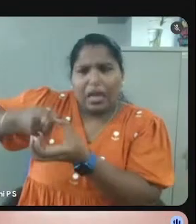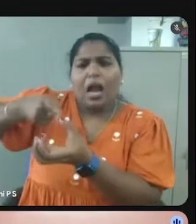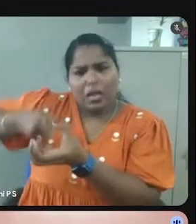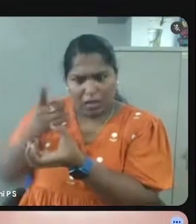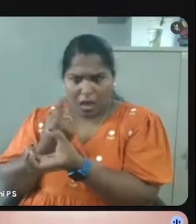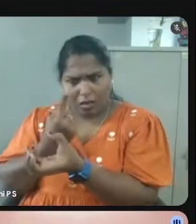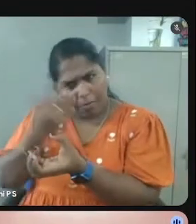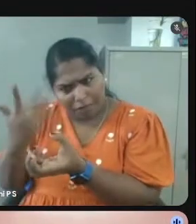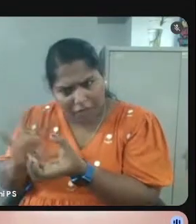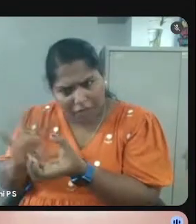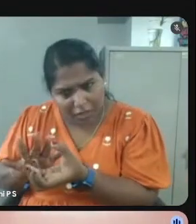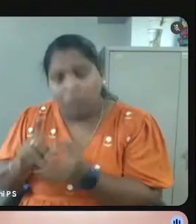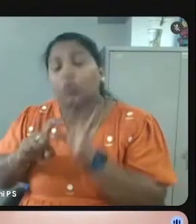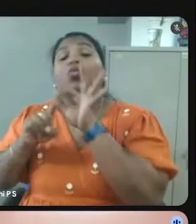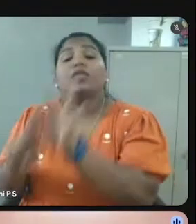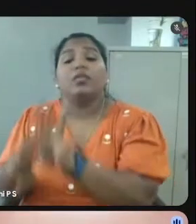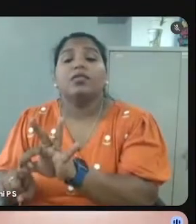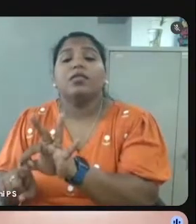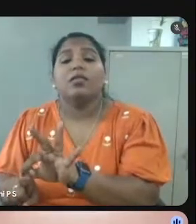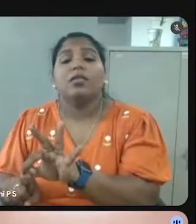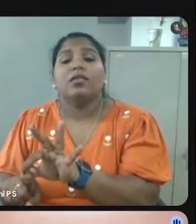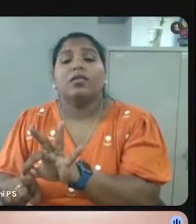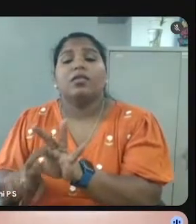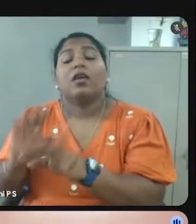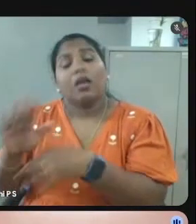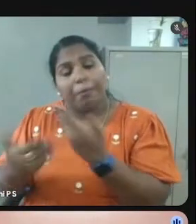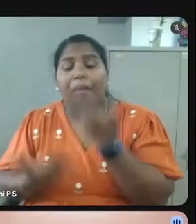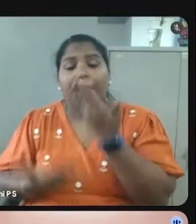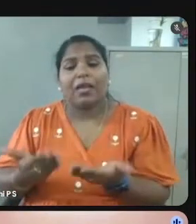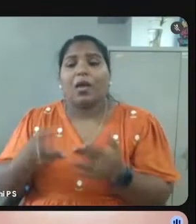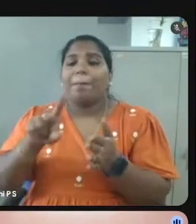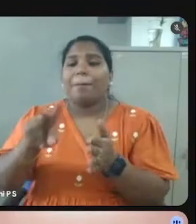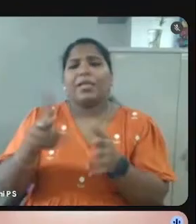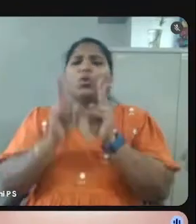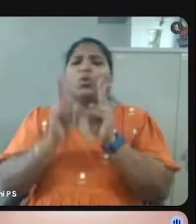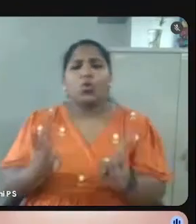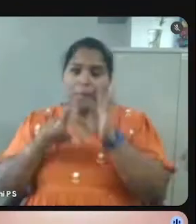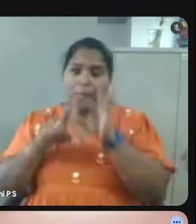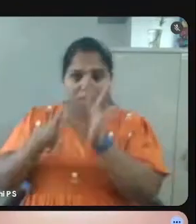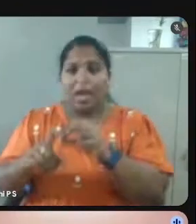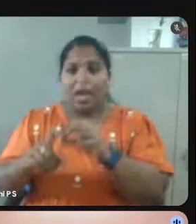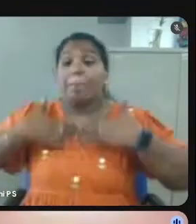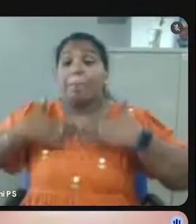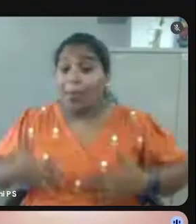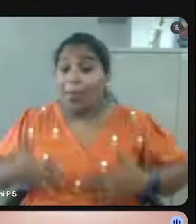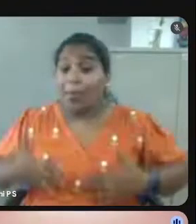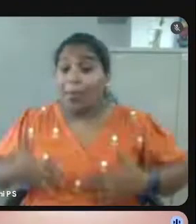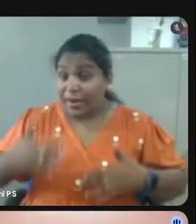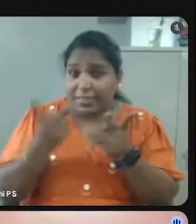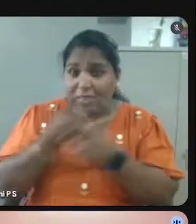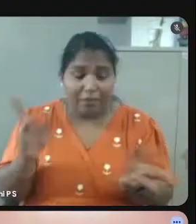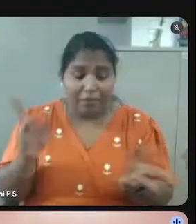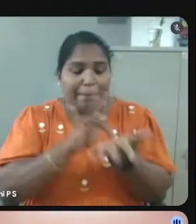പ്രശ്നം ഉണ്ടെങ്കിൽ ഡോക്ടേഴ്സ് ചോദിക്കുമല്ലോ, നിങ്ങൾ ടെസ്റ്റ് എക്സാമിനേഷൻ ചെയ്തിട്ടുണ്ടോ. അത് ഒരു നോർമൽ ഫിസിക്കൽ പ്രോസസ്സാണ്. അതൊക്കെ ചോദ്യം